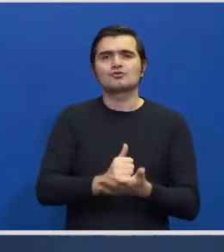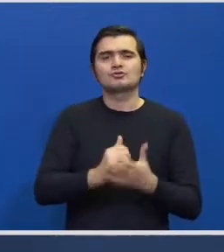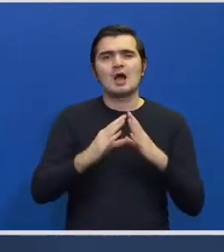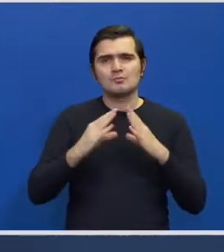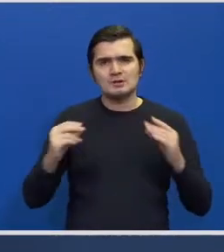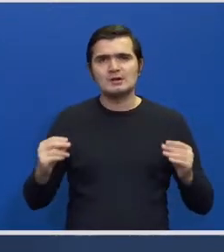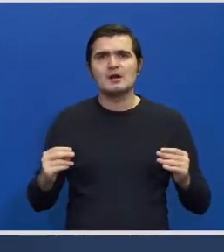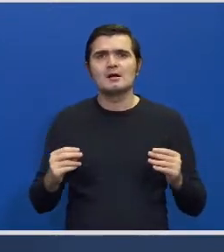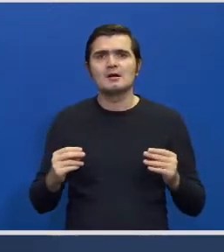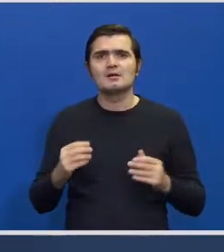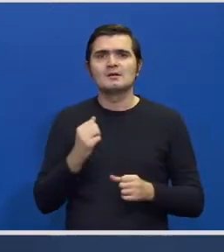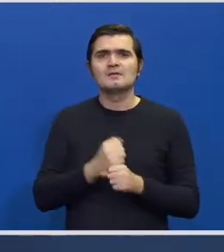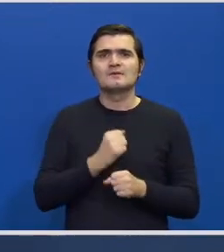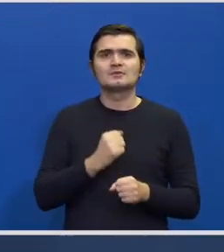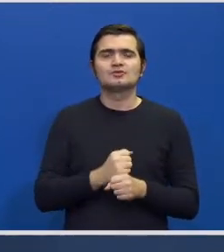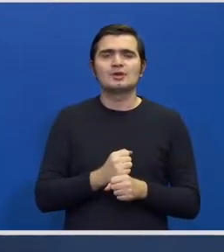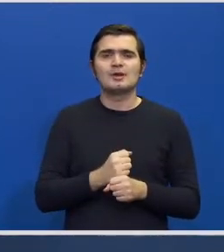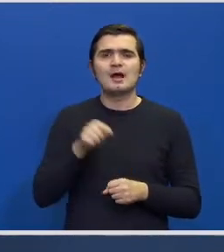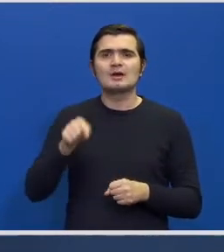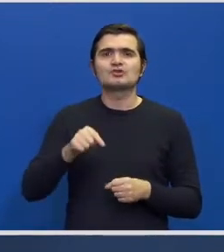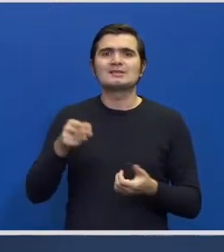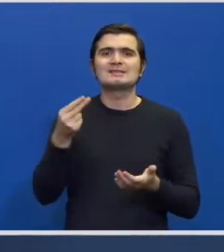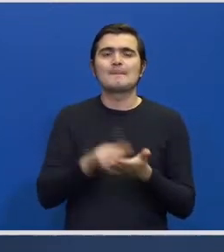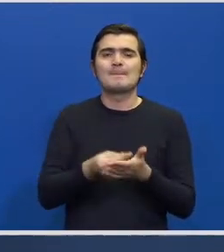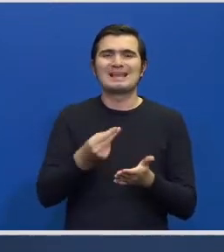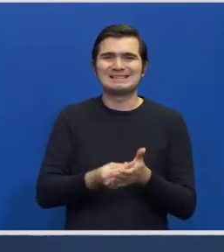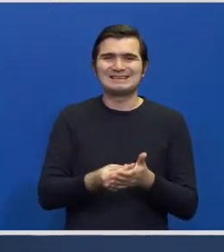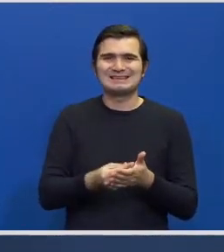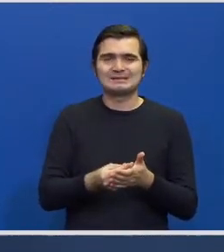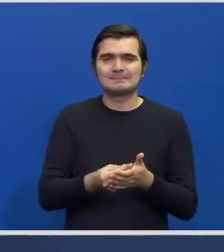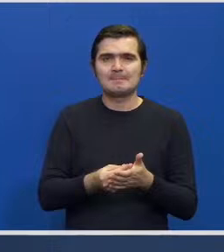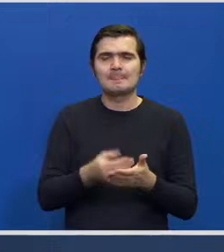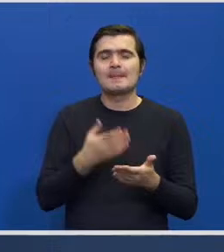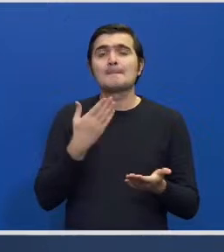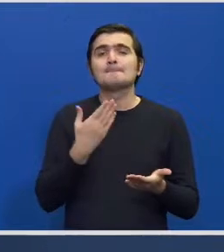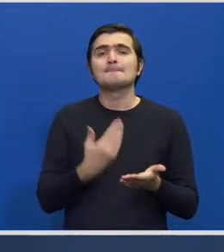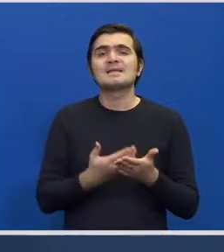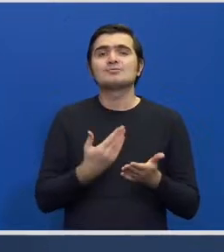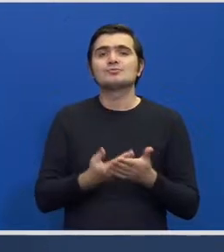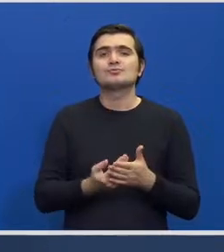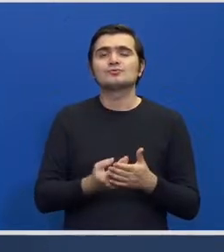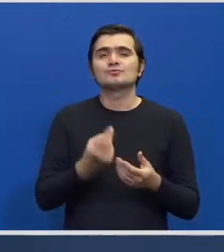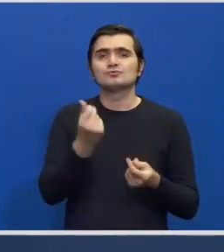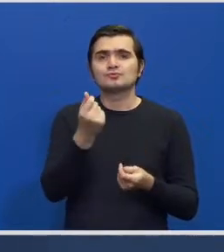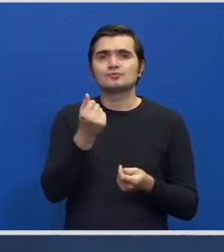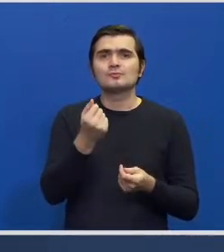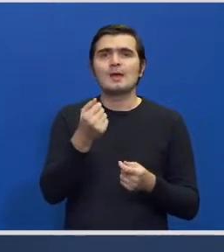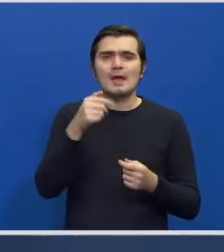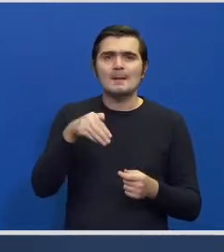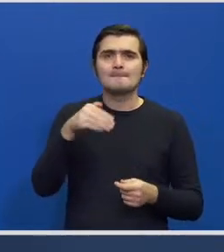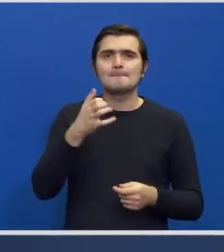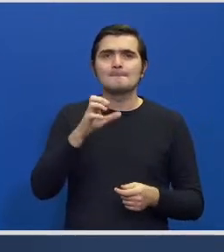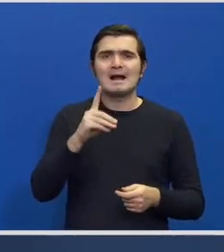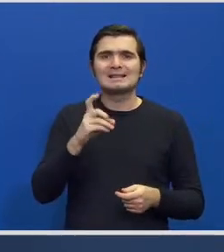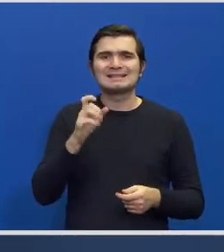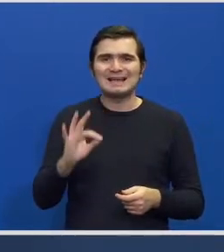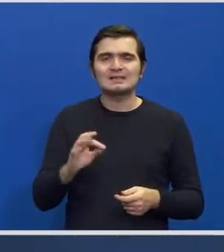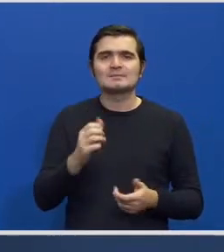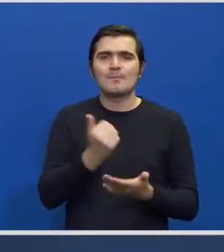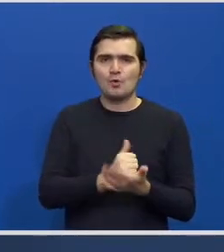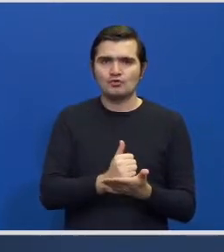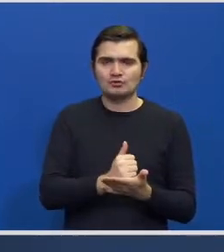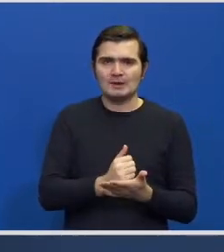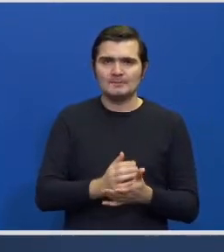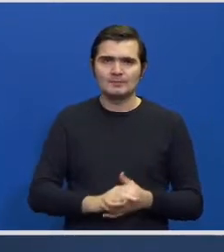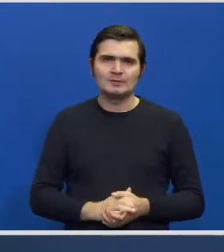iar Poșta Română este cea care efectuează aceste plăți pentru de sume în